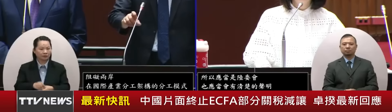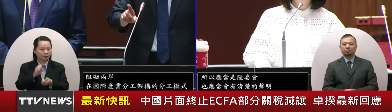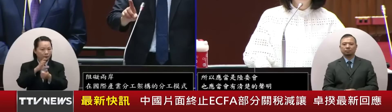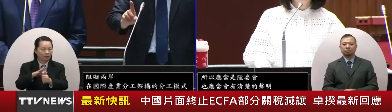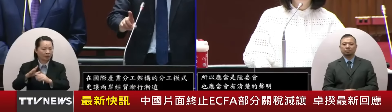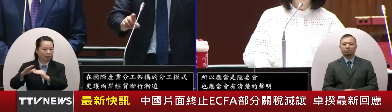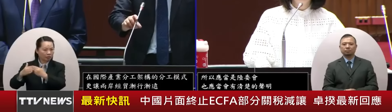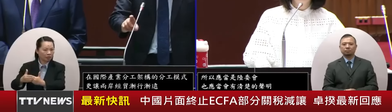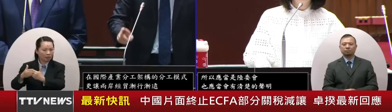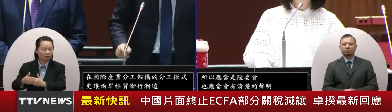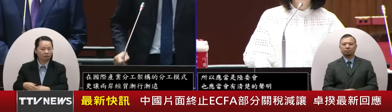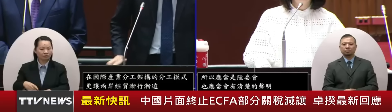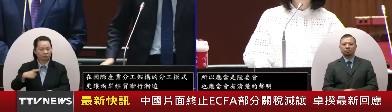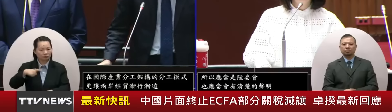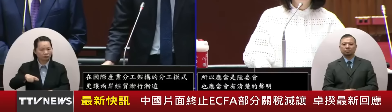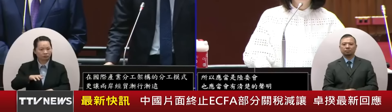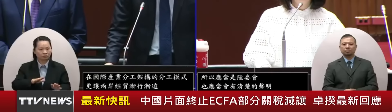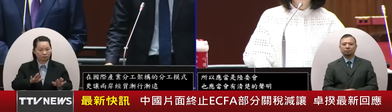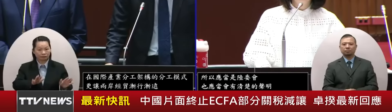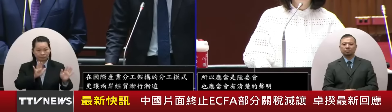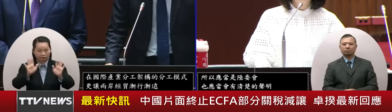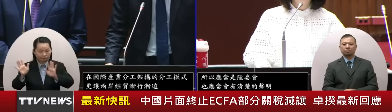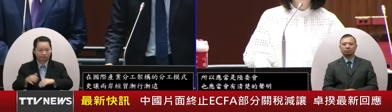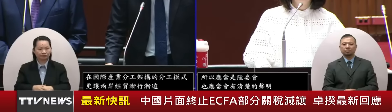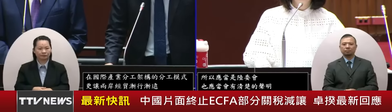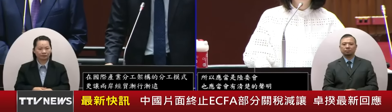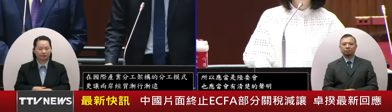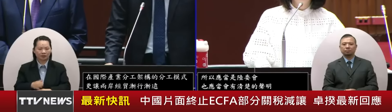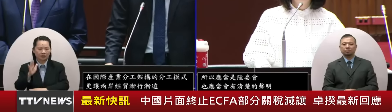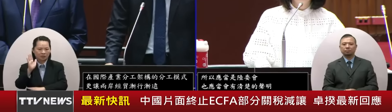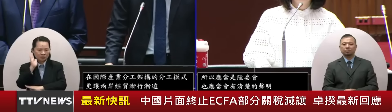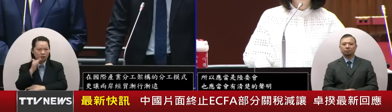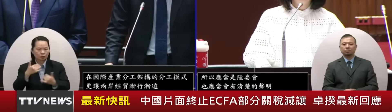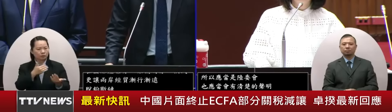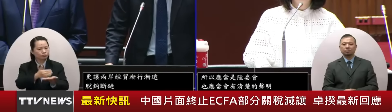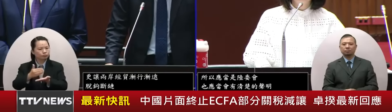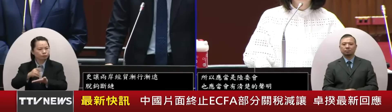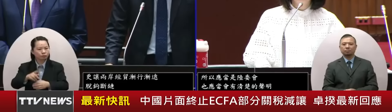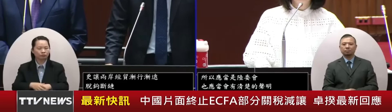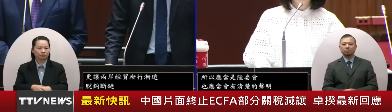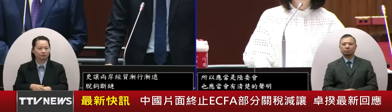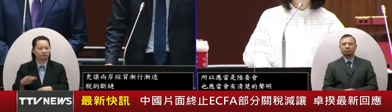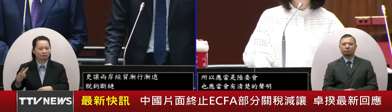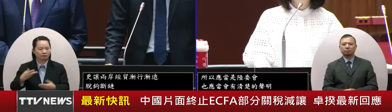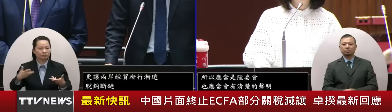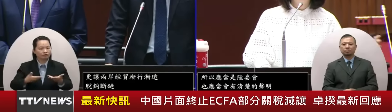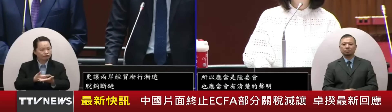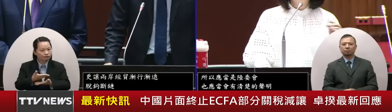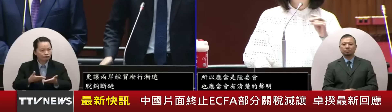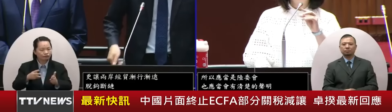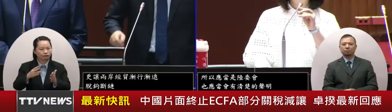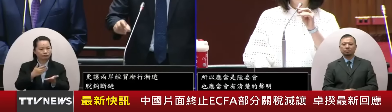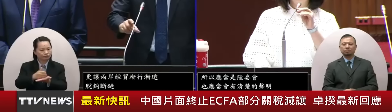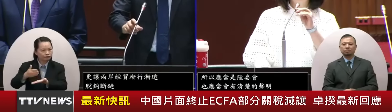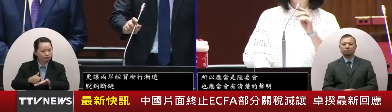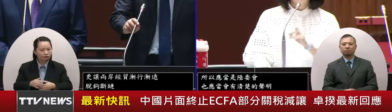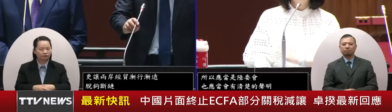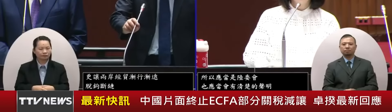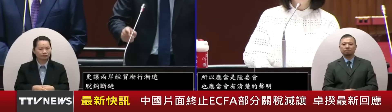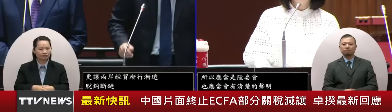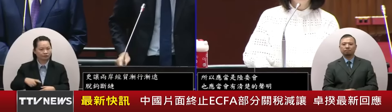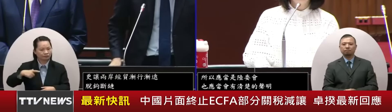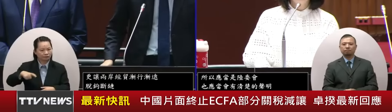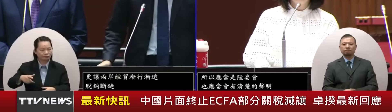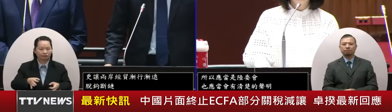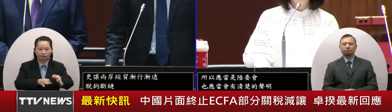面对两岸的现实，去除一些政治障碍，让双方务实沟通解决，这样两岸的经